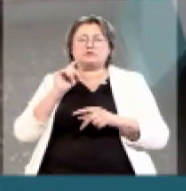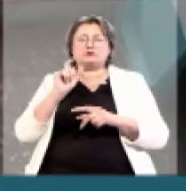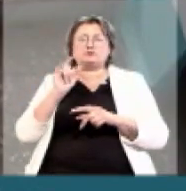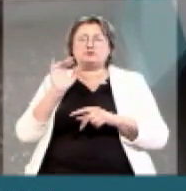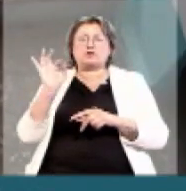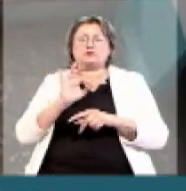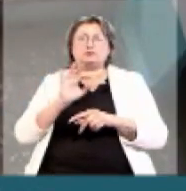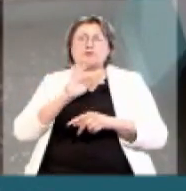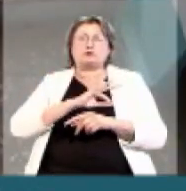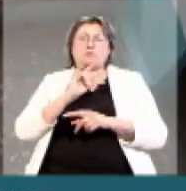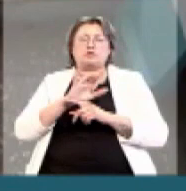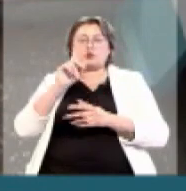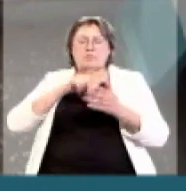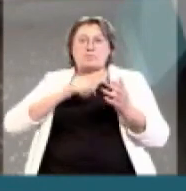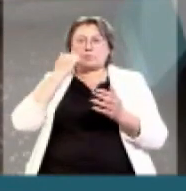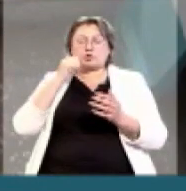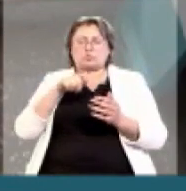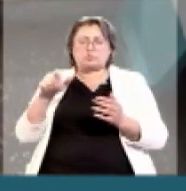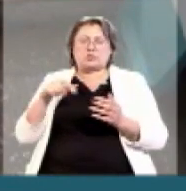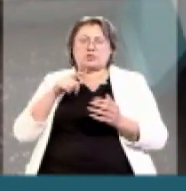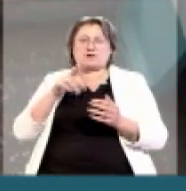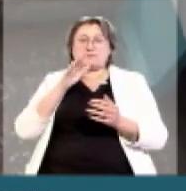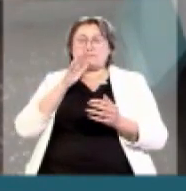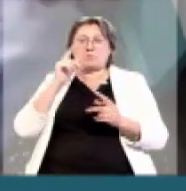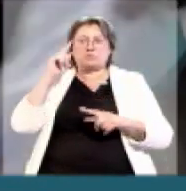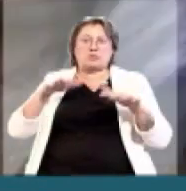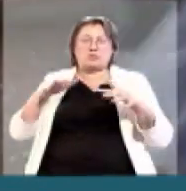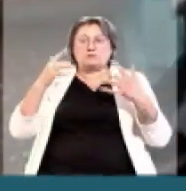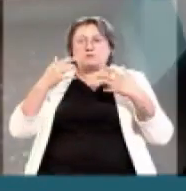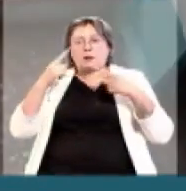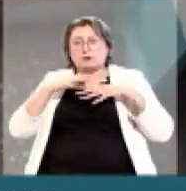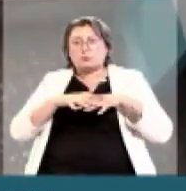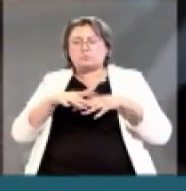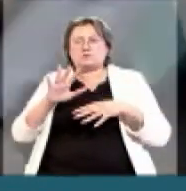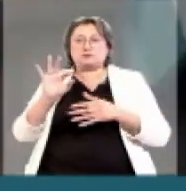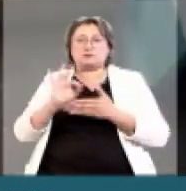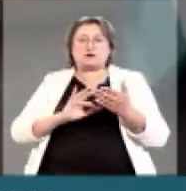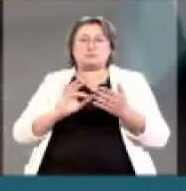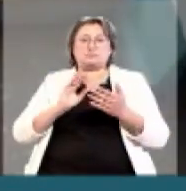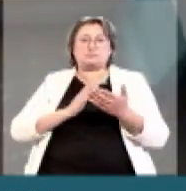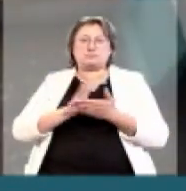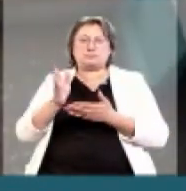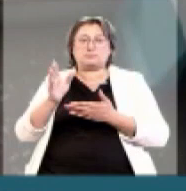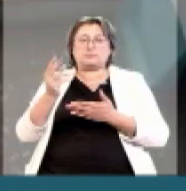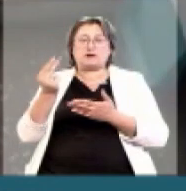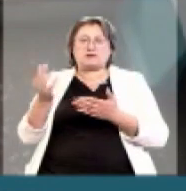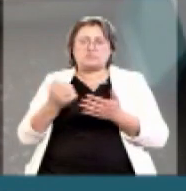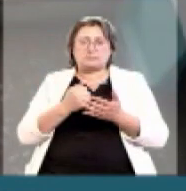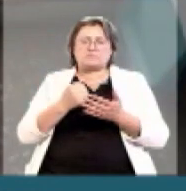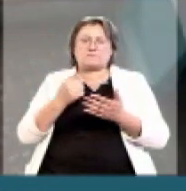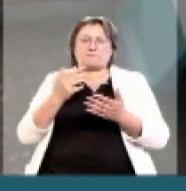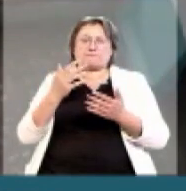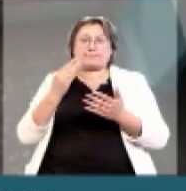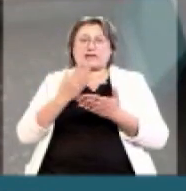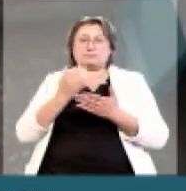Қарт кісілердің сеніміне енгеннен кейін олардың ойлауына уақыт қалдырмай бірден үйлеріне барып ақшаны қолма-қол алып отырған. Жақындары